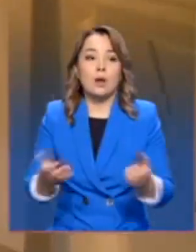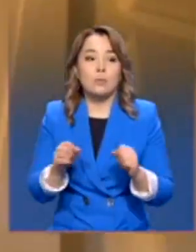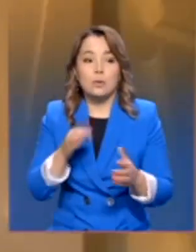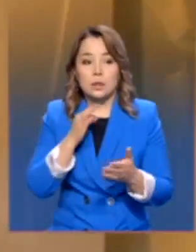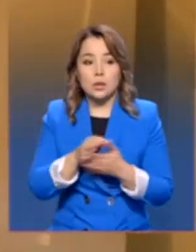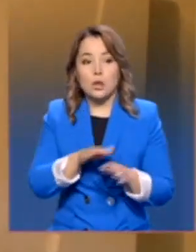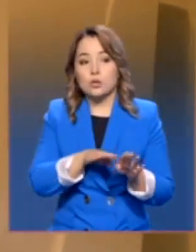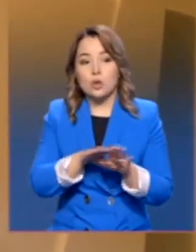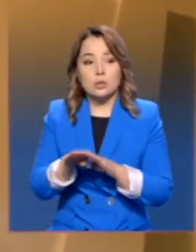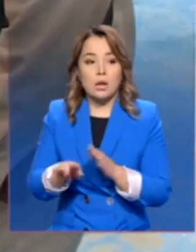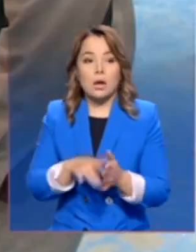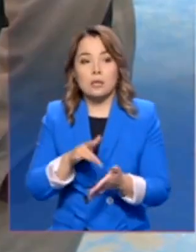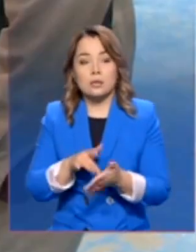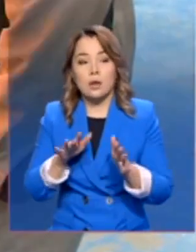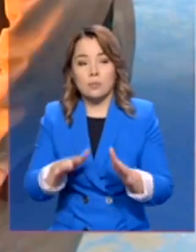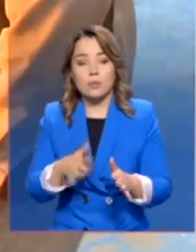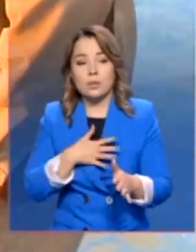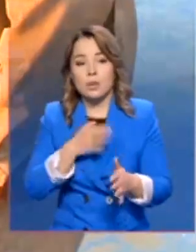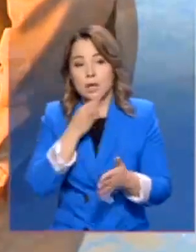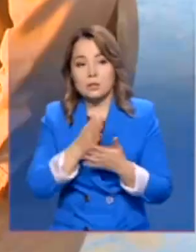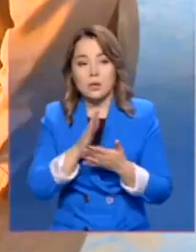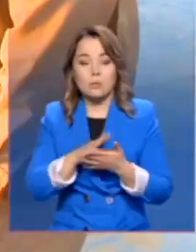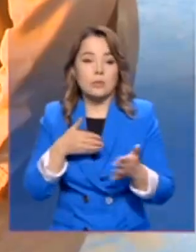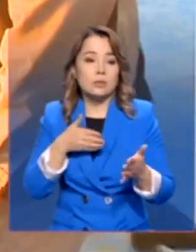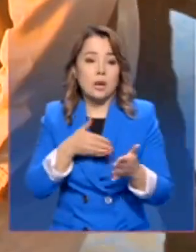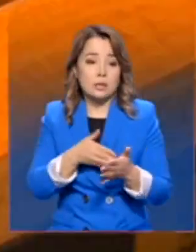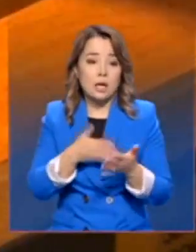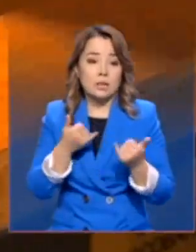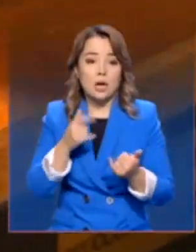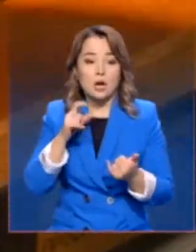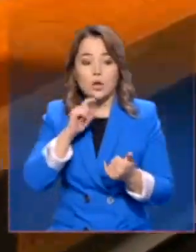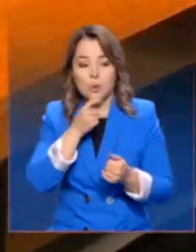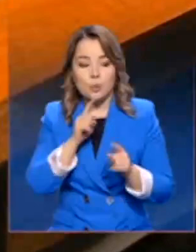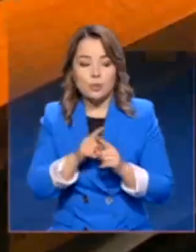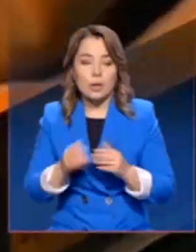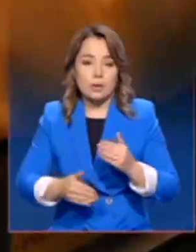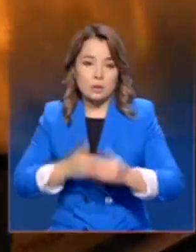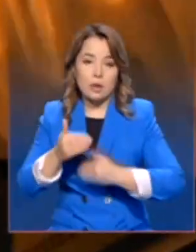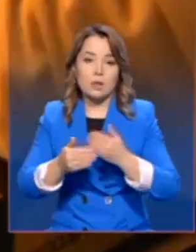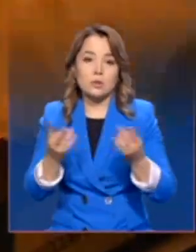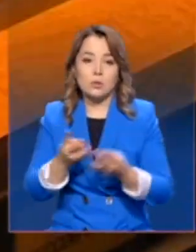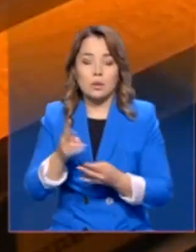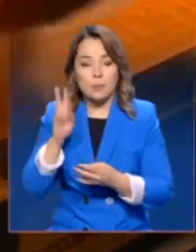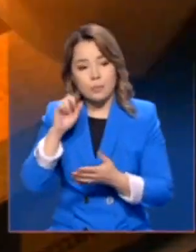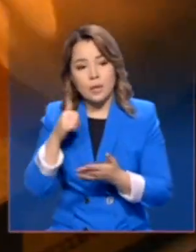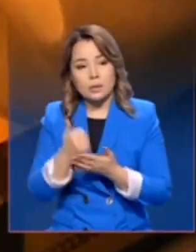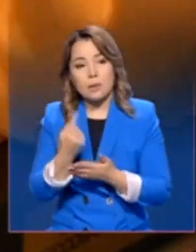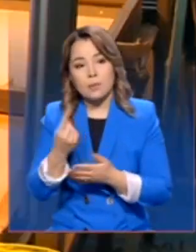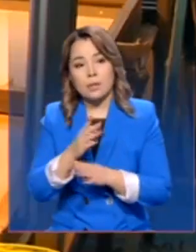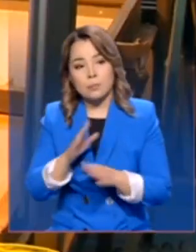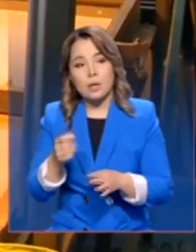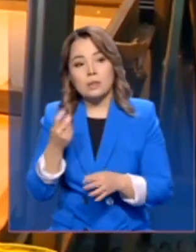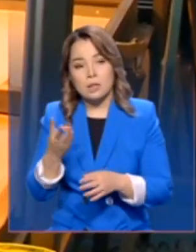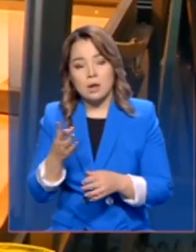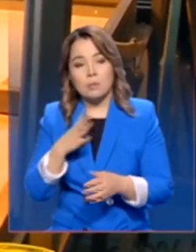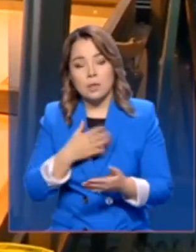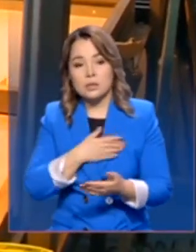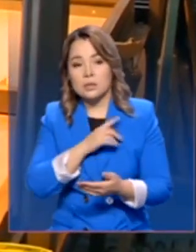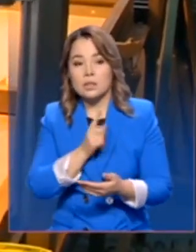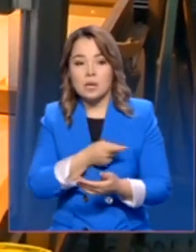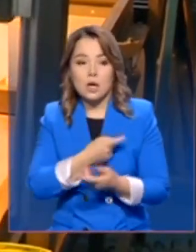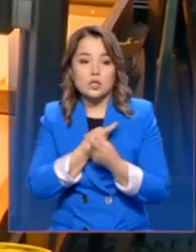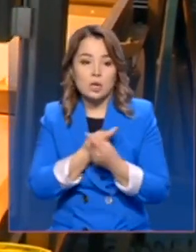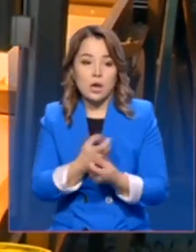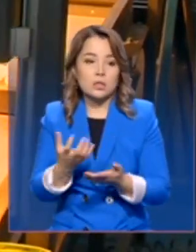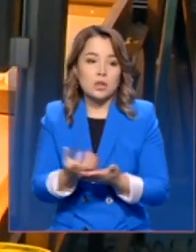да тұтас саланың тынысы тарылып тұр. Экономиканың бұл секторына серпін беру үшін мемлекет бір емес бірнеше батыл шешім